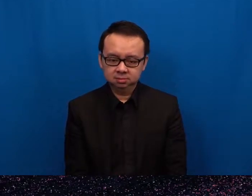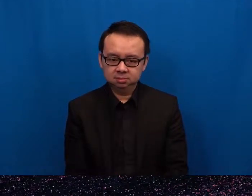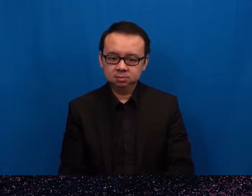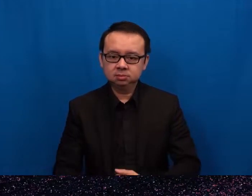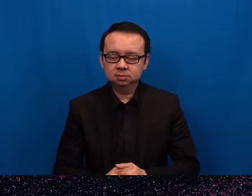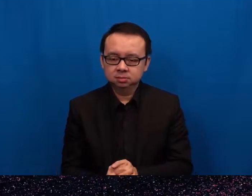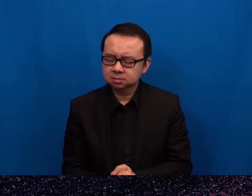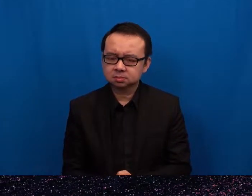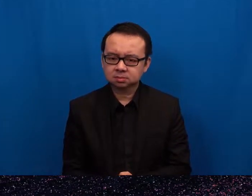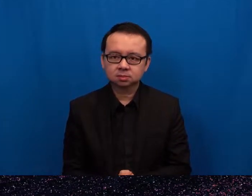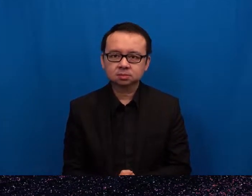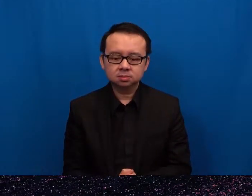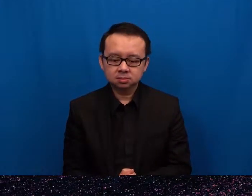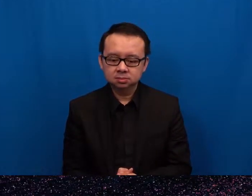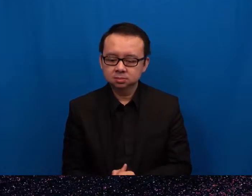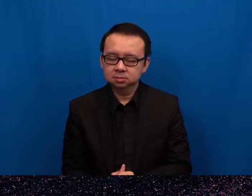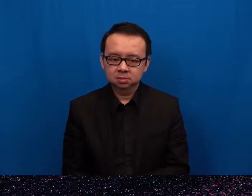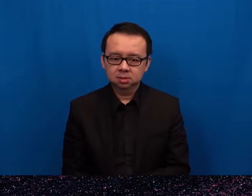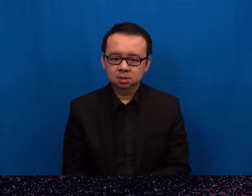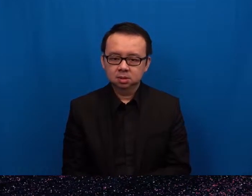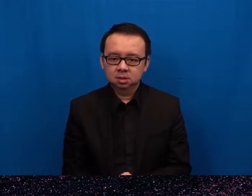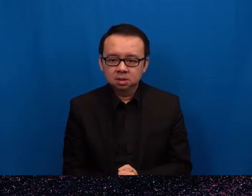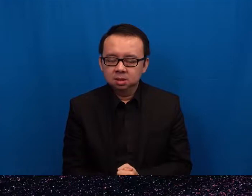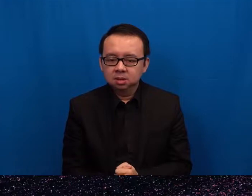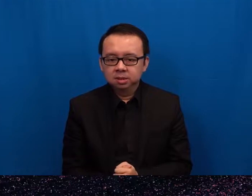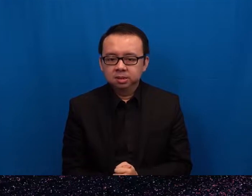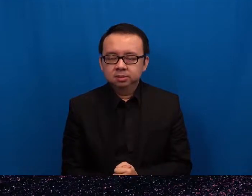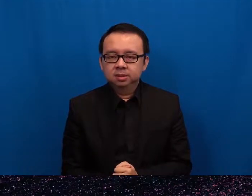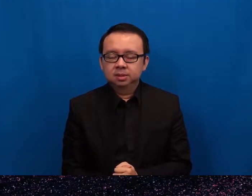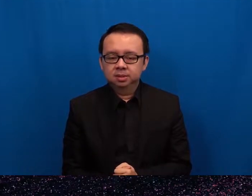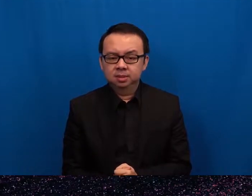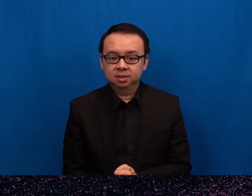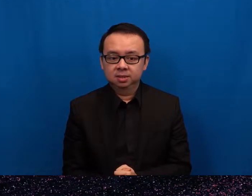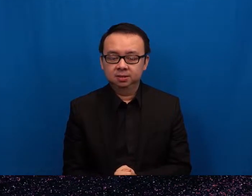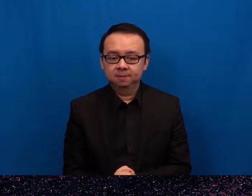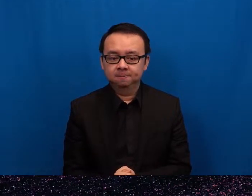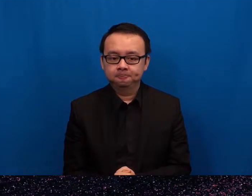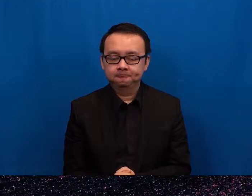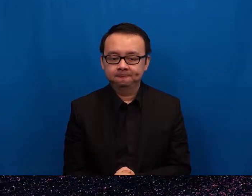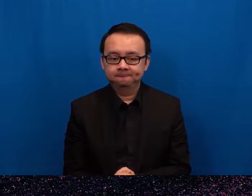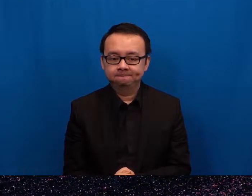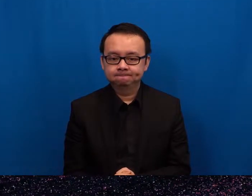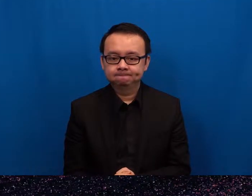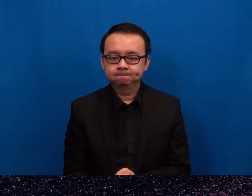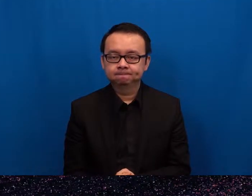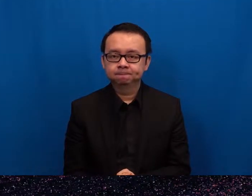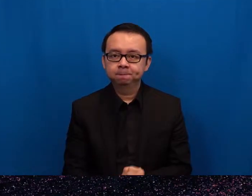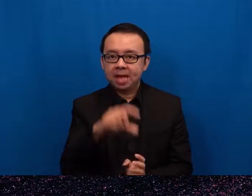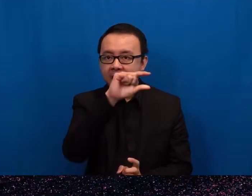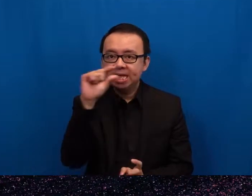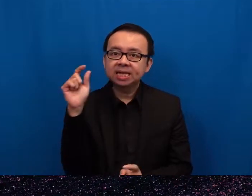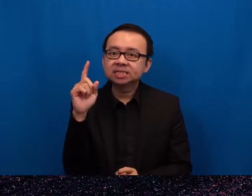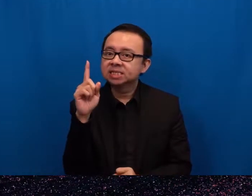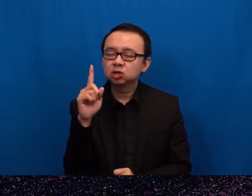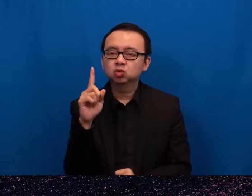Korintus, Paulus sudah menjelajah daerah-daerah pedalaman dan tibalah dia di Efesus. Di situ